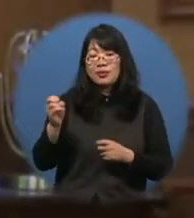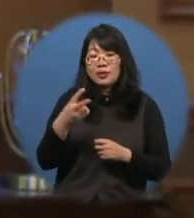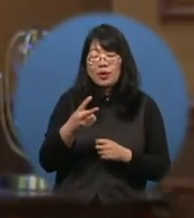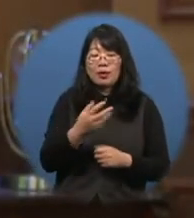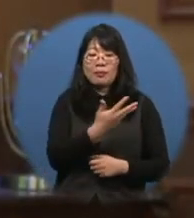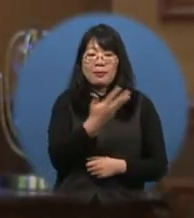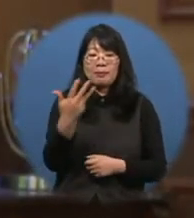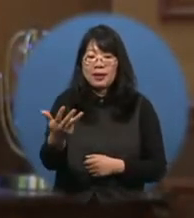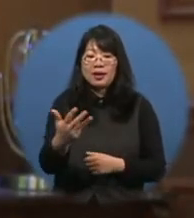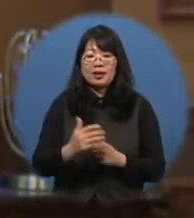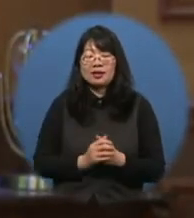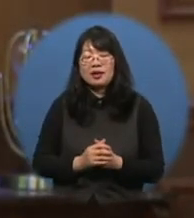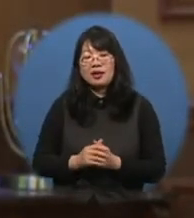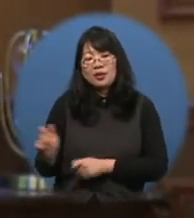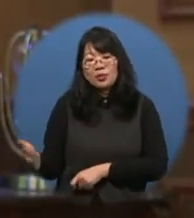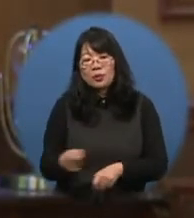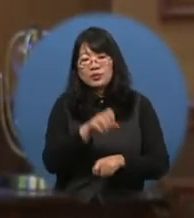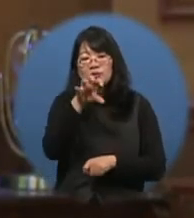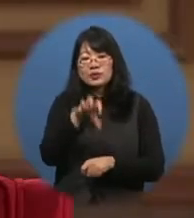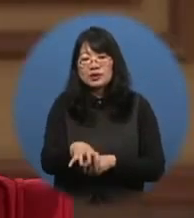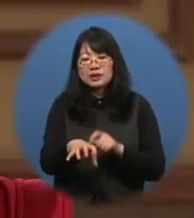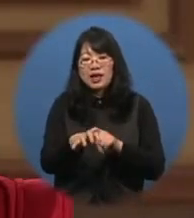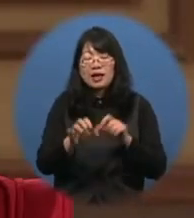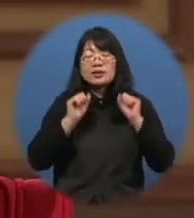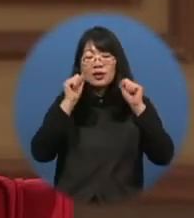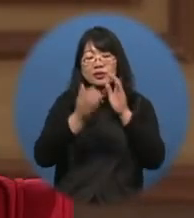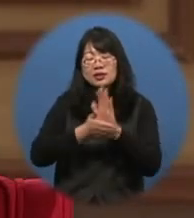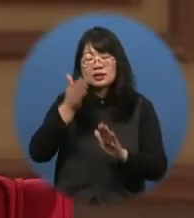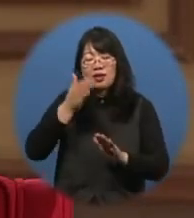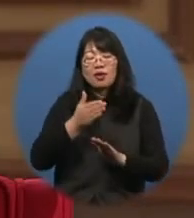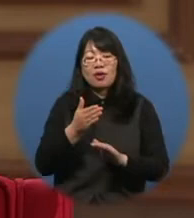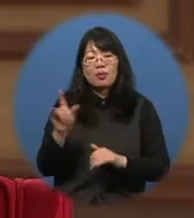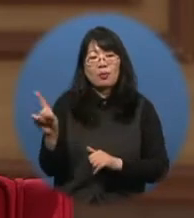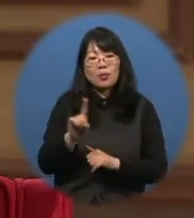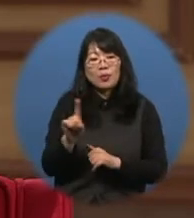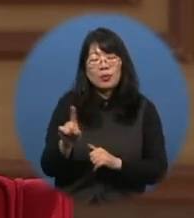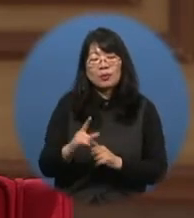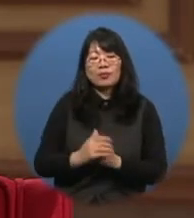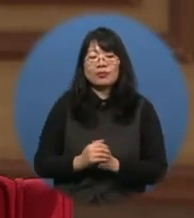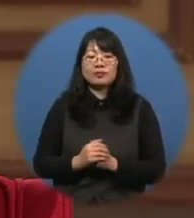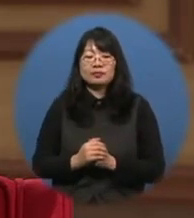뭐 88 골프장, 네, 뭐 체육시설을 네. 뭐